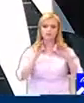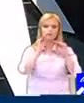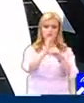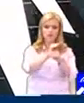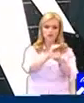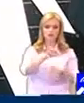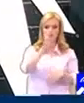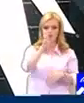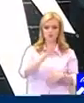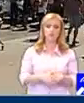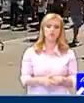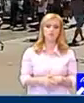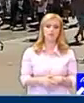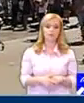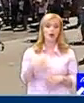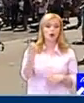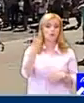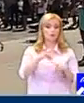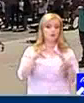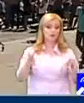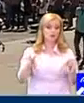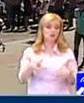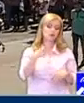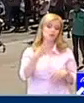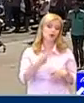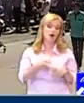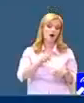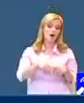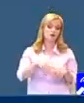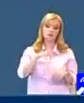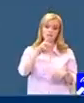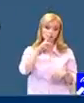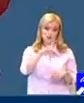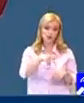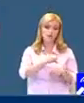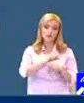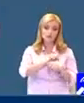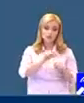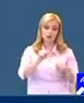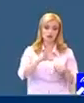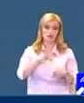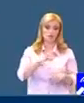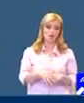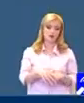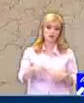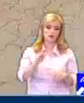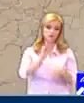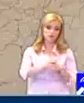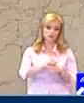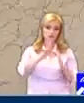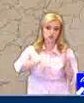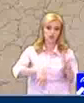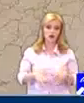majorării prețurilor la carburanți". Premierul a calificat incidentul drept unul care discreditează întreaga reformă. Forma poliției.